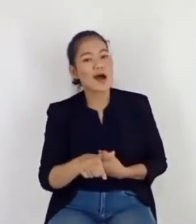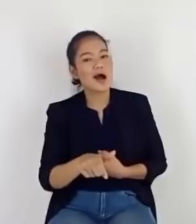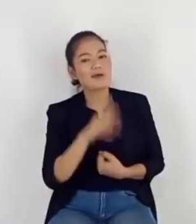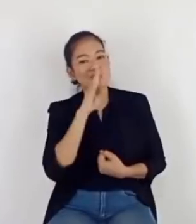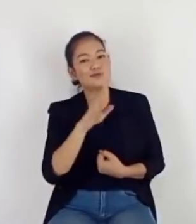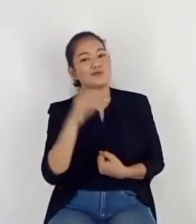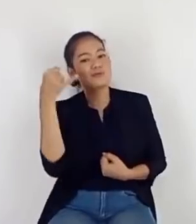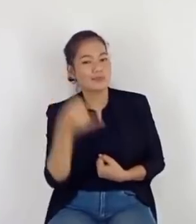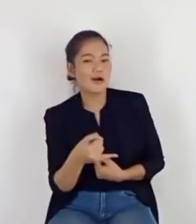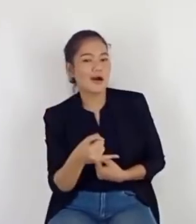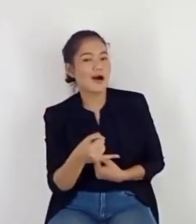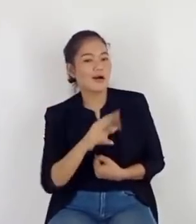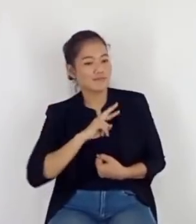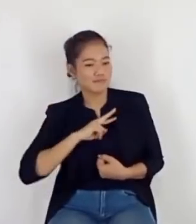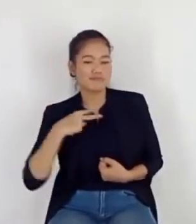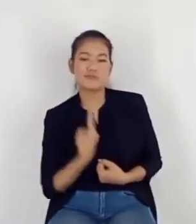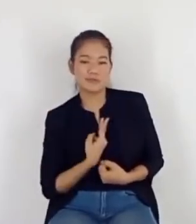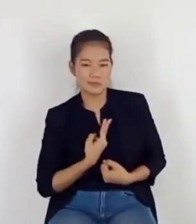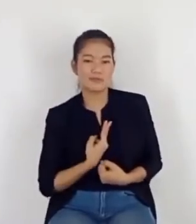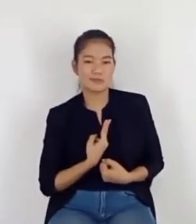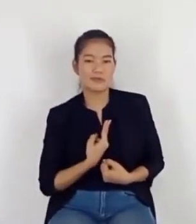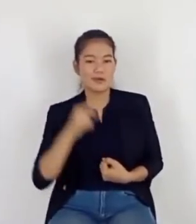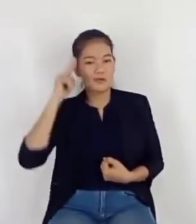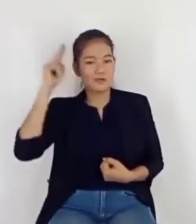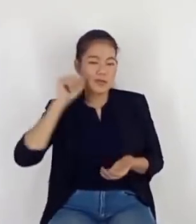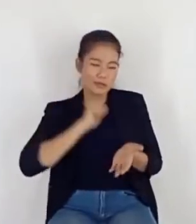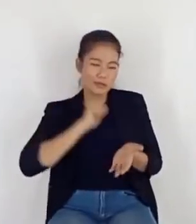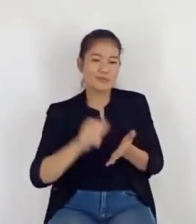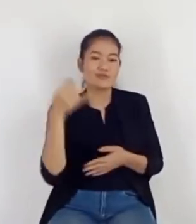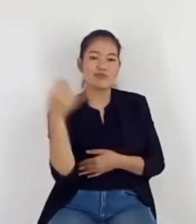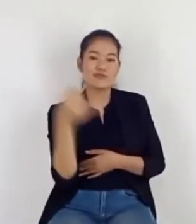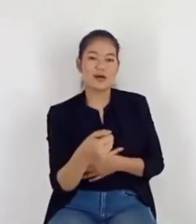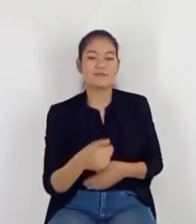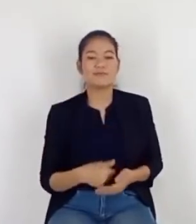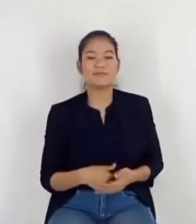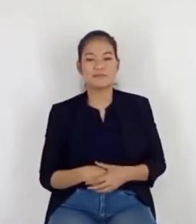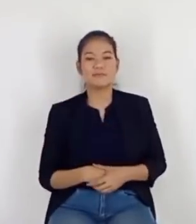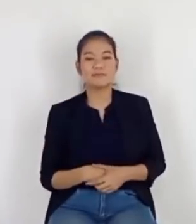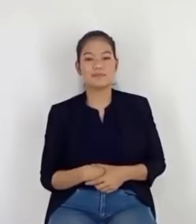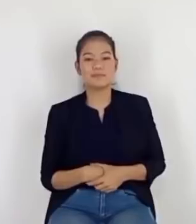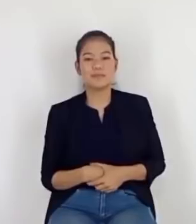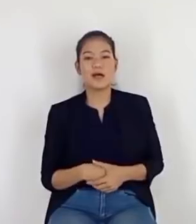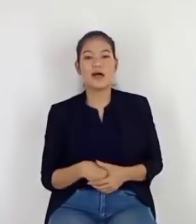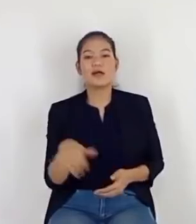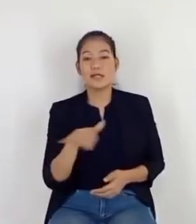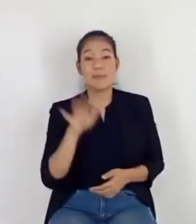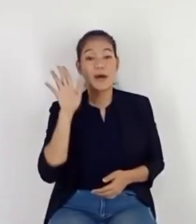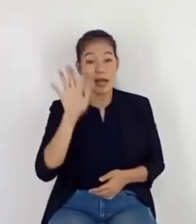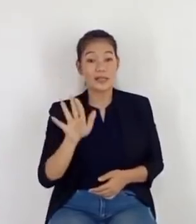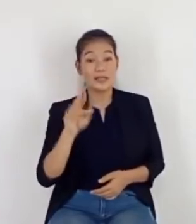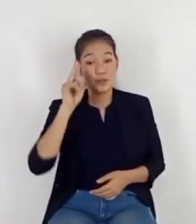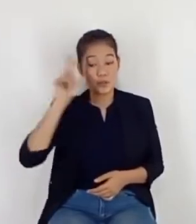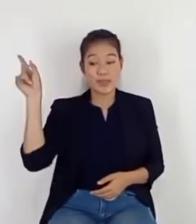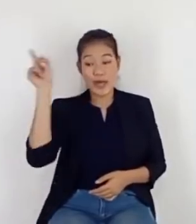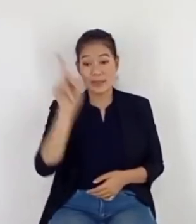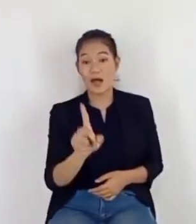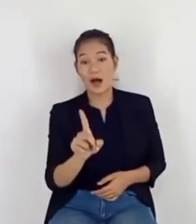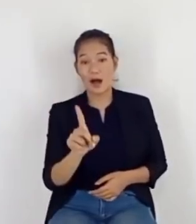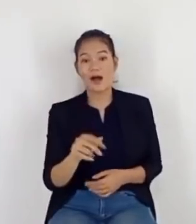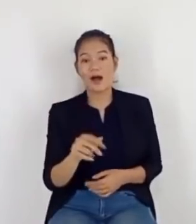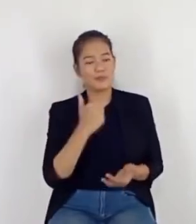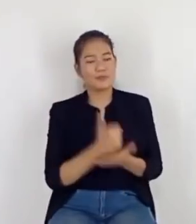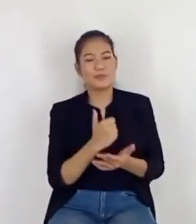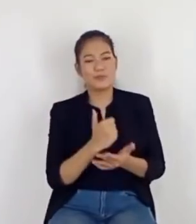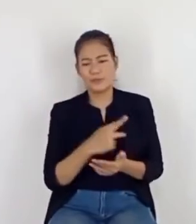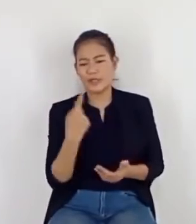dosa, untuk mendapatkan pengampunan dari Tuhan. Dan kiranya juga dalam menanti kedatangan Tuhan ini, benar-benar